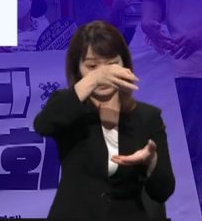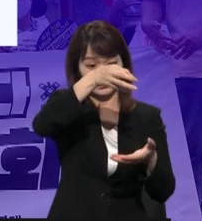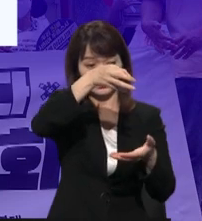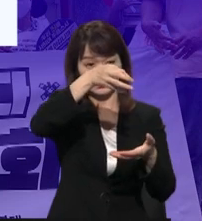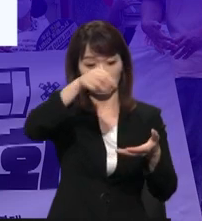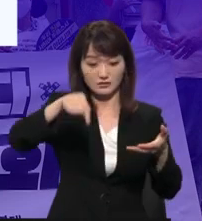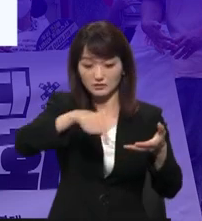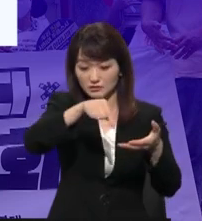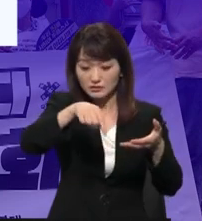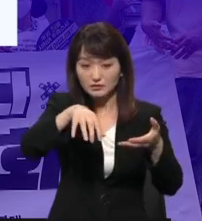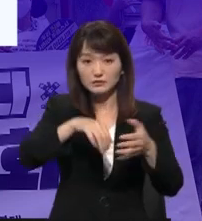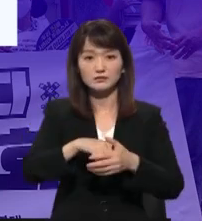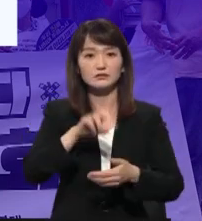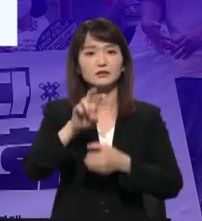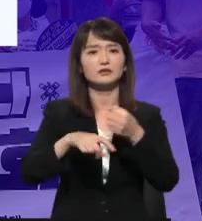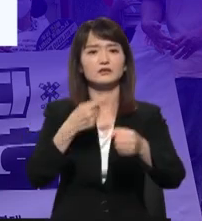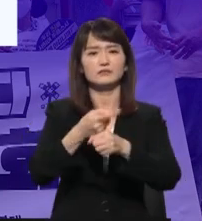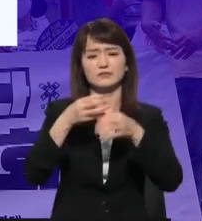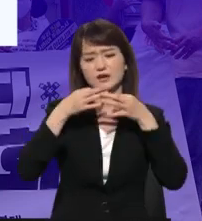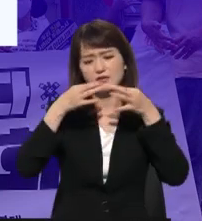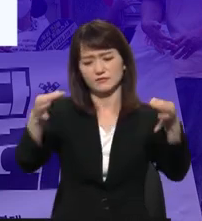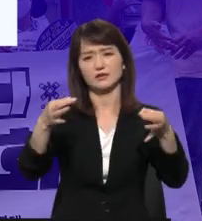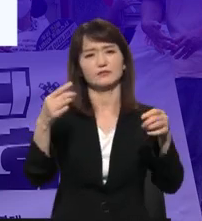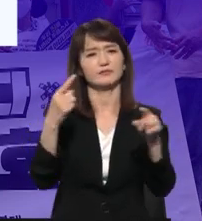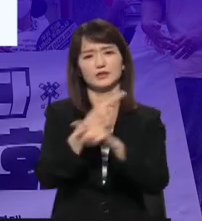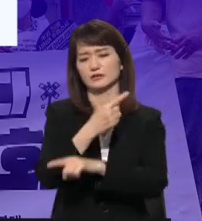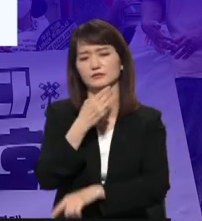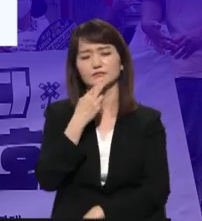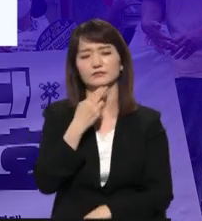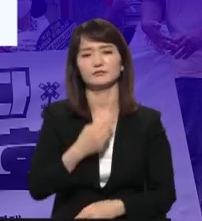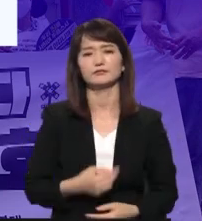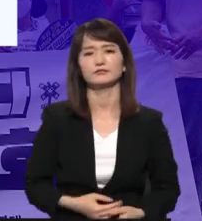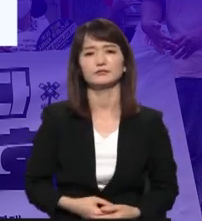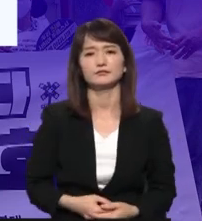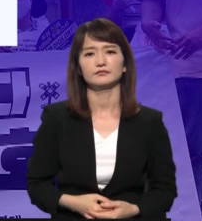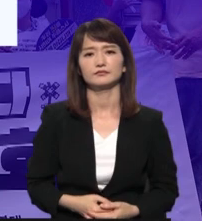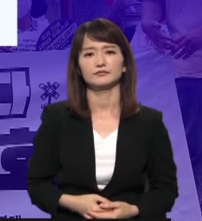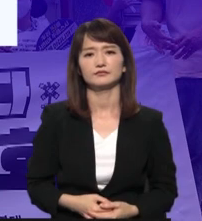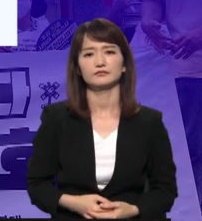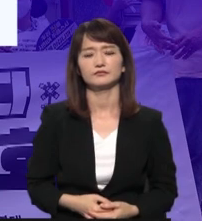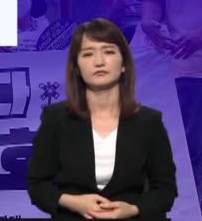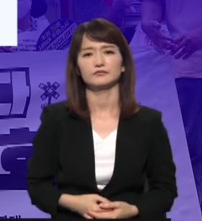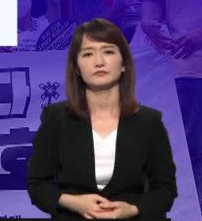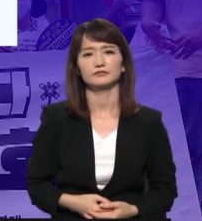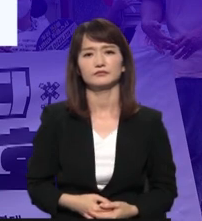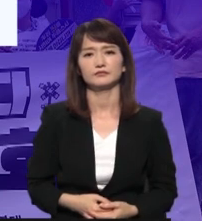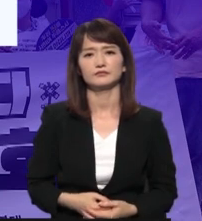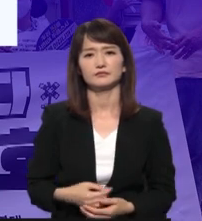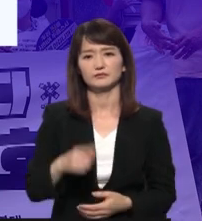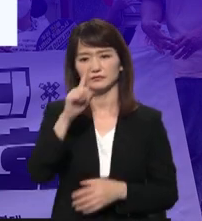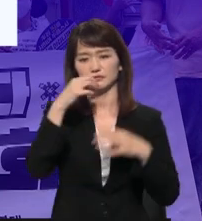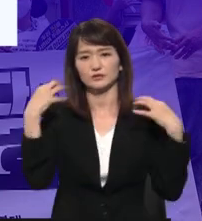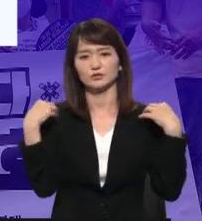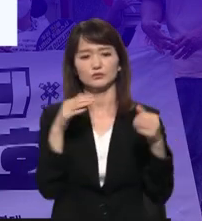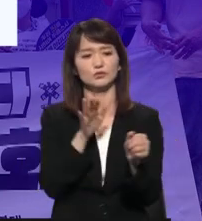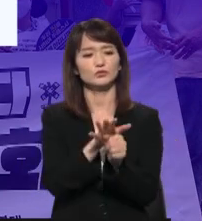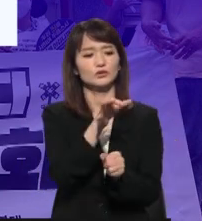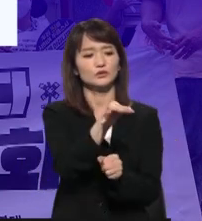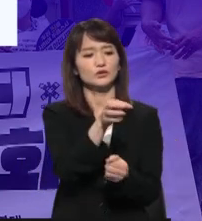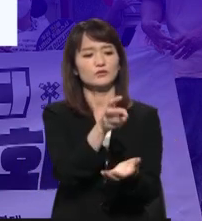내에서는 21년을 외쳐도 변화되지 않더라 그래서 보조금법 대한 문제들을 좀 개정하시고